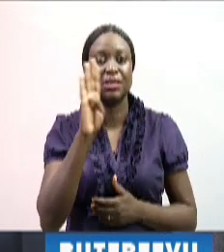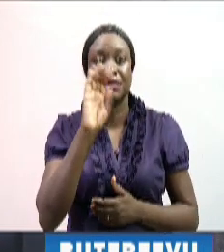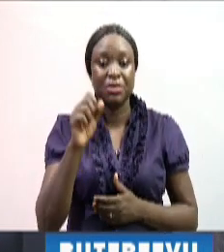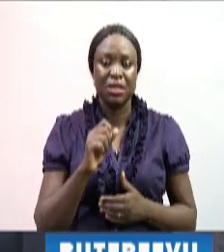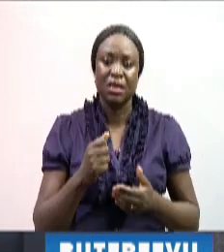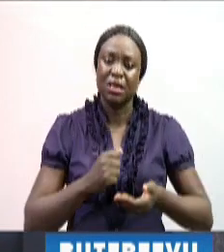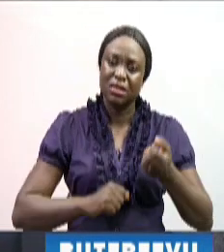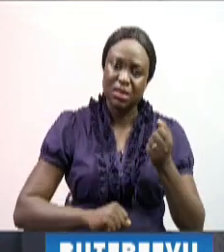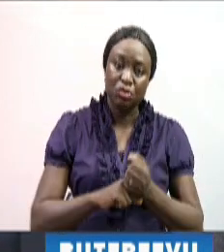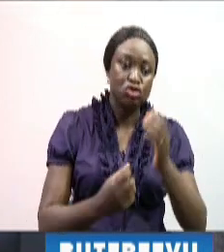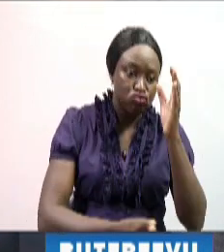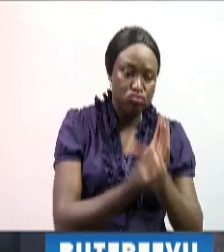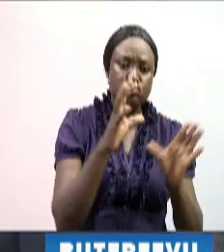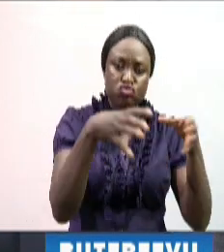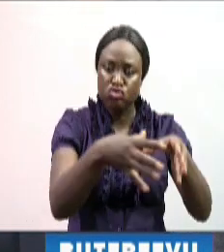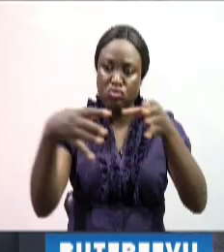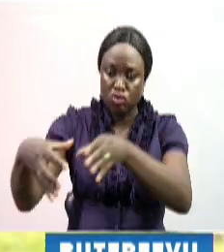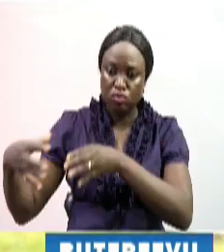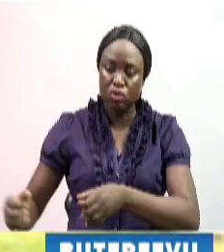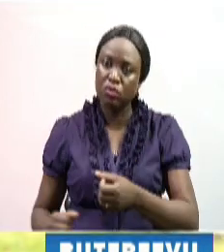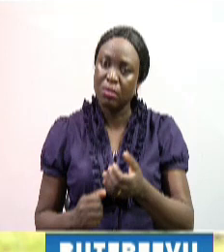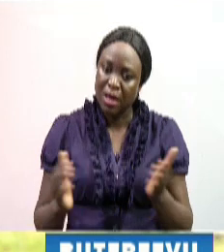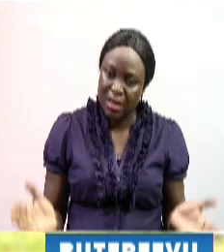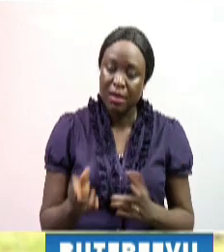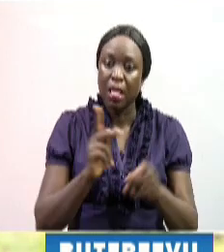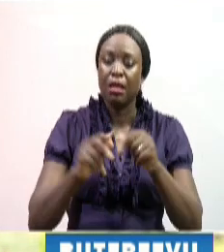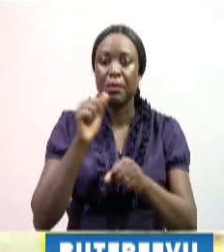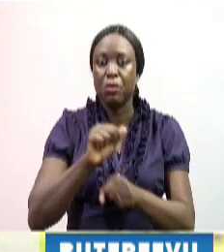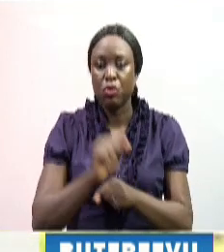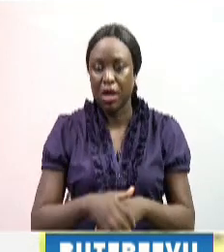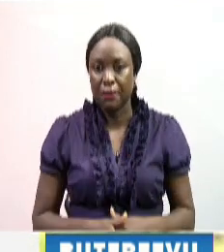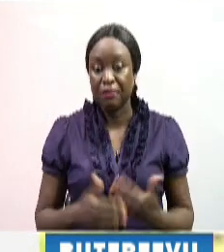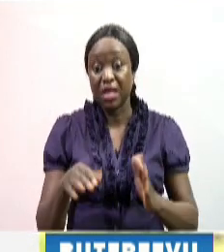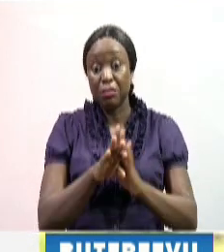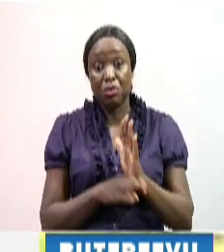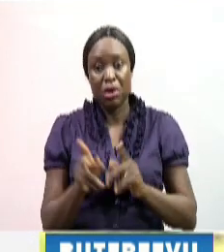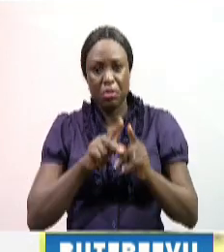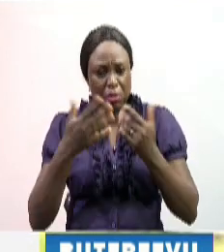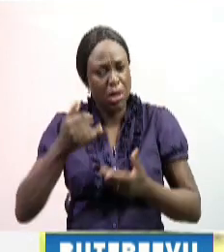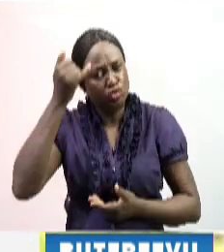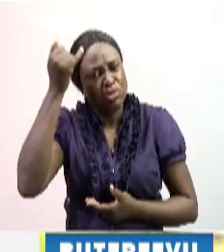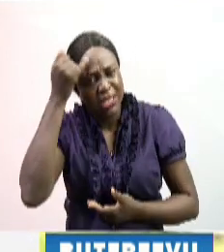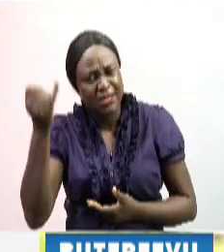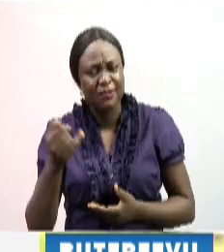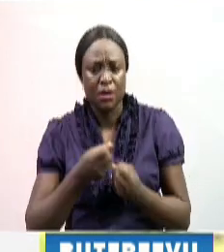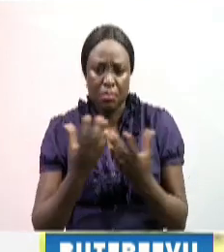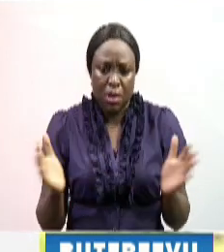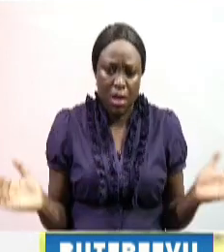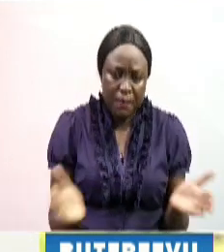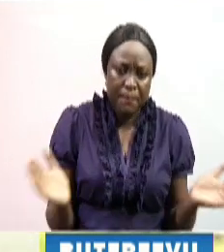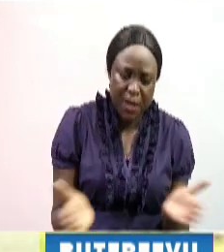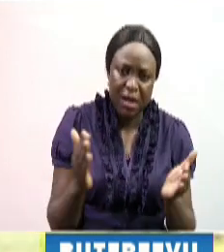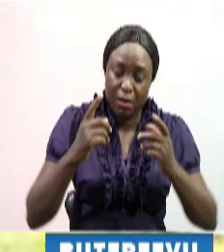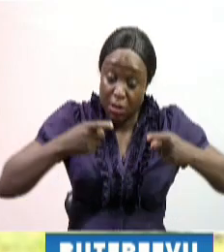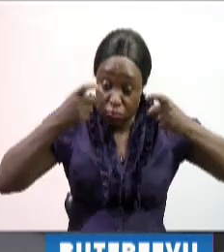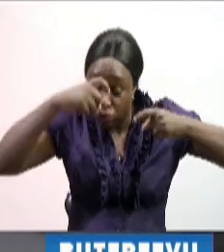ebiyambye ennyo abantu ba Beene okukola. Mu nteekateeka zino abantu bayize obuyiiya. Bakubiriziddwa okunyiikira nabo